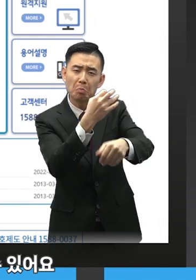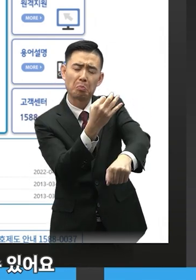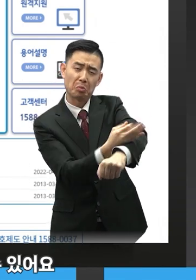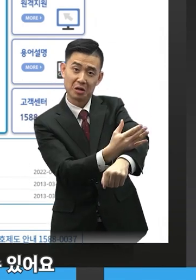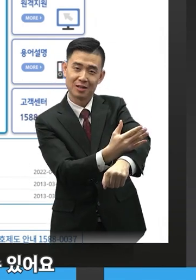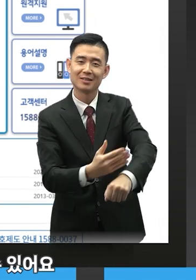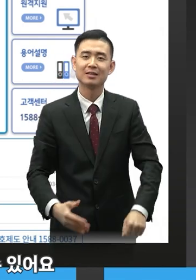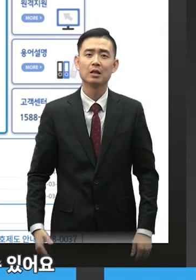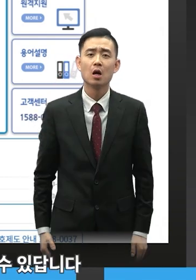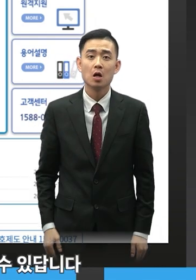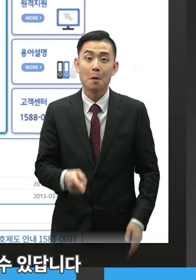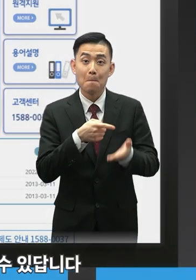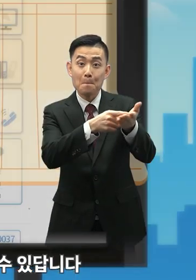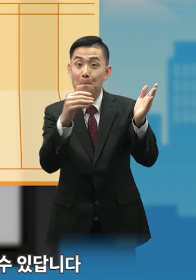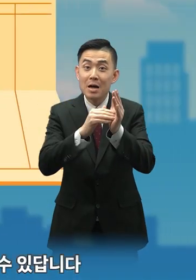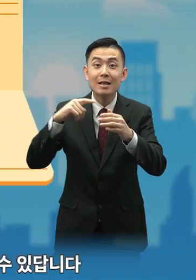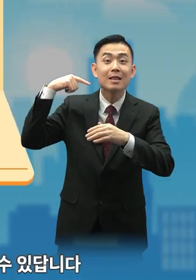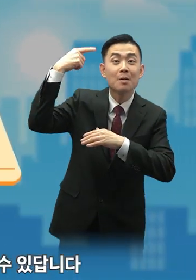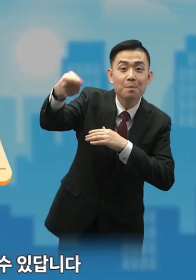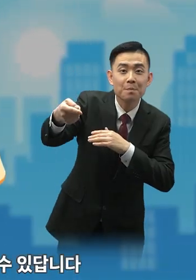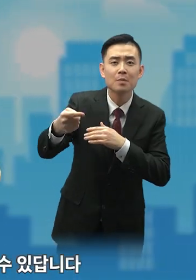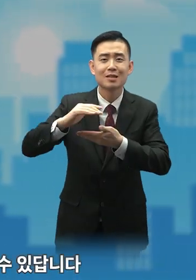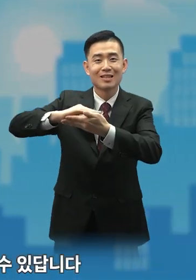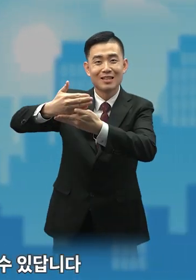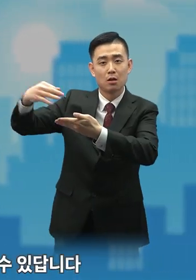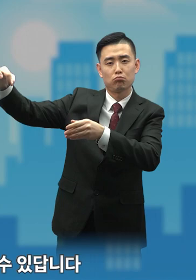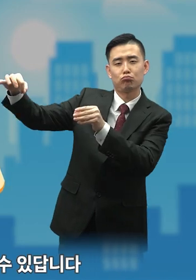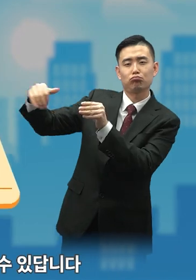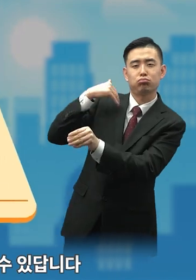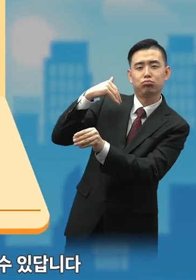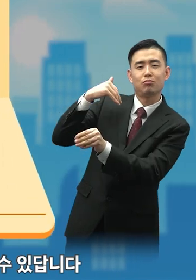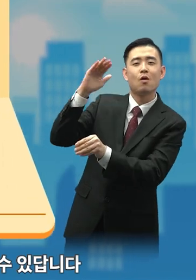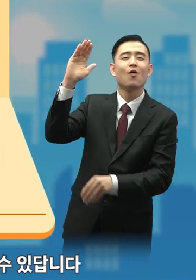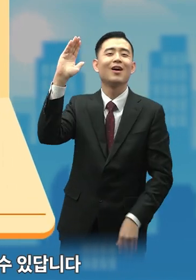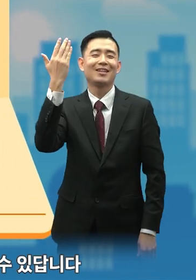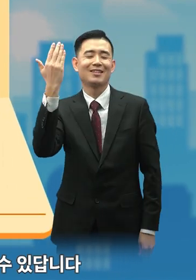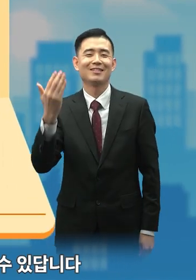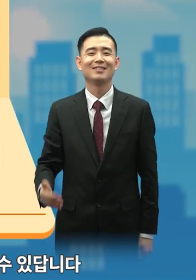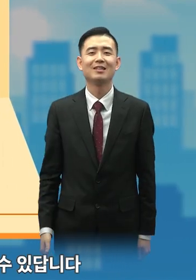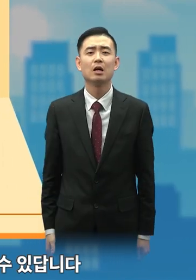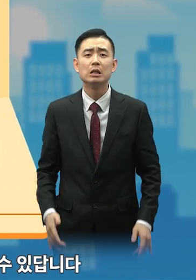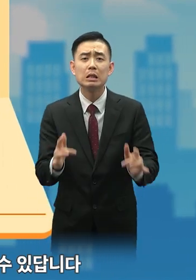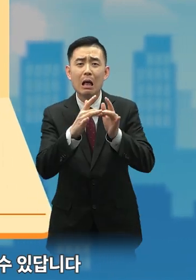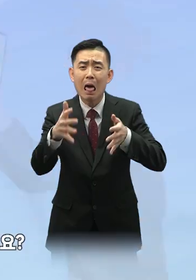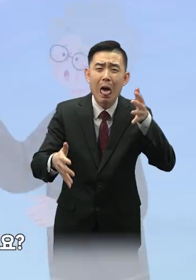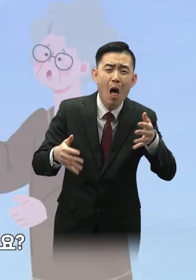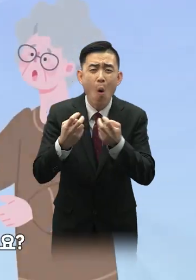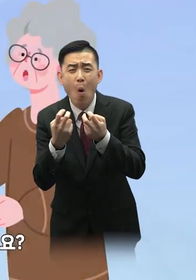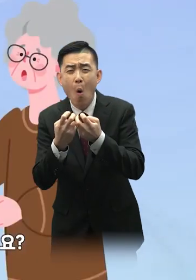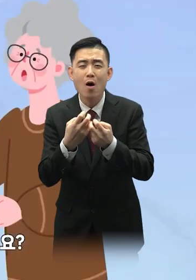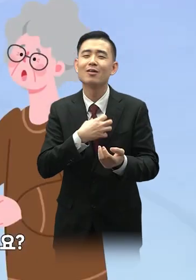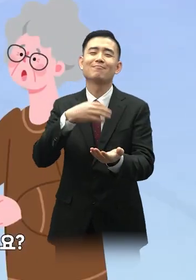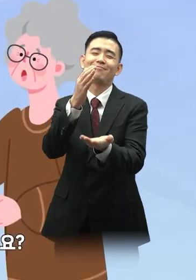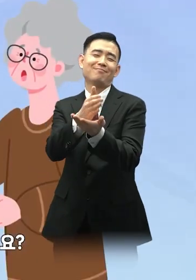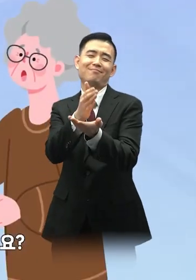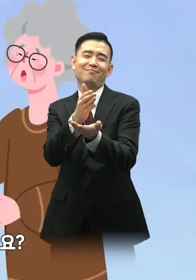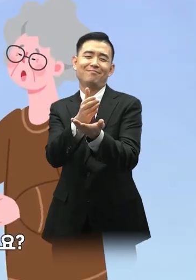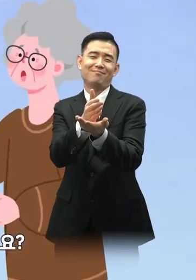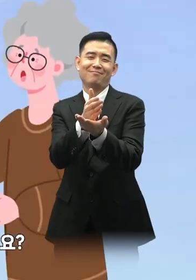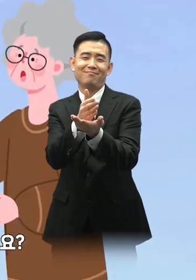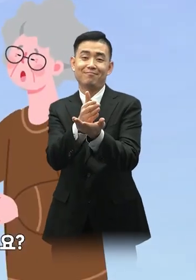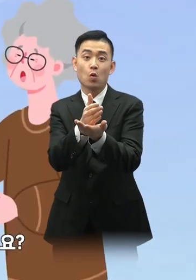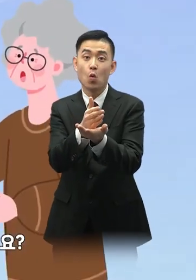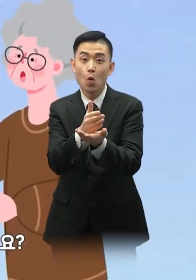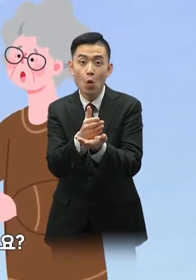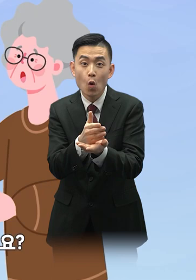조회하실 수 있어요. 통상 신청하신 다음 영업일에 계좌로 지급받으실 수 있답니다. 인터넷이 익숙치 않은